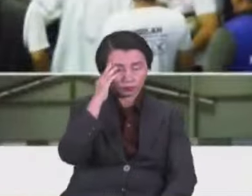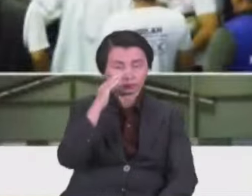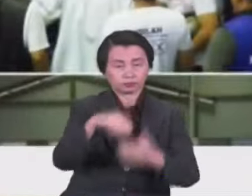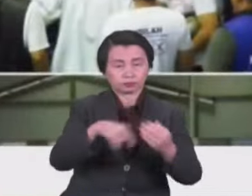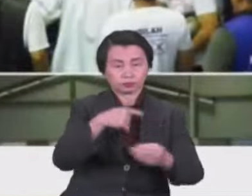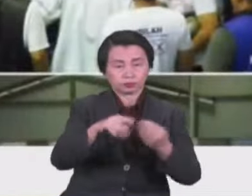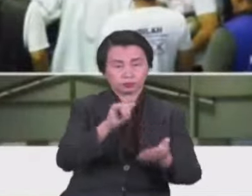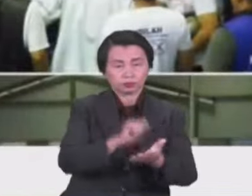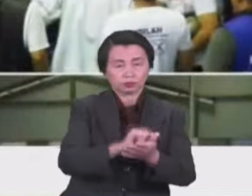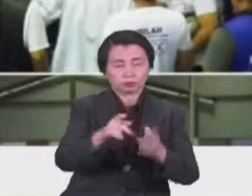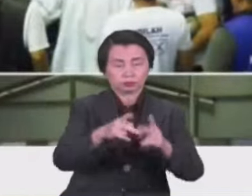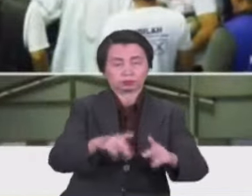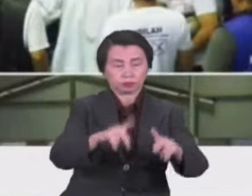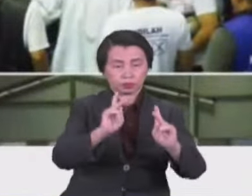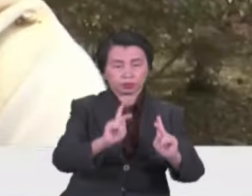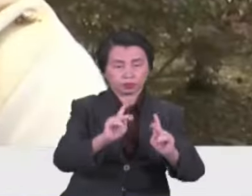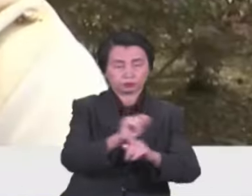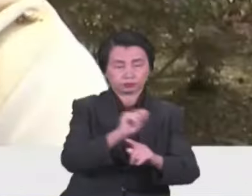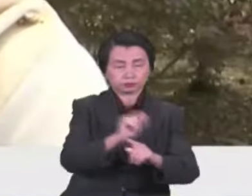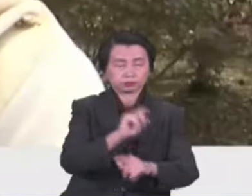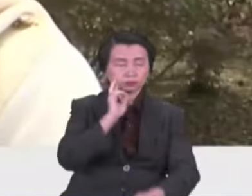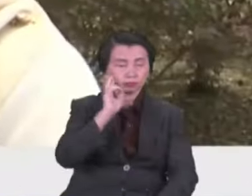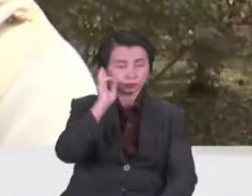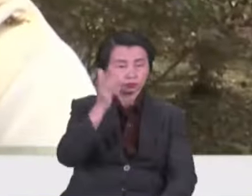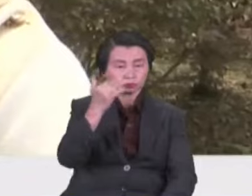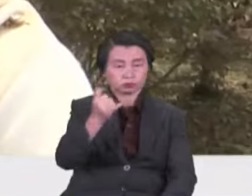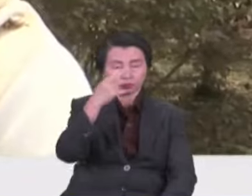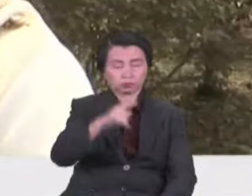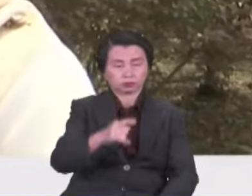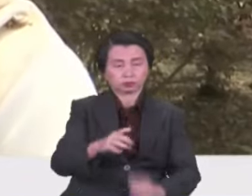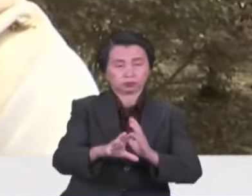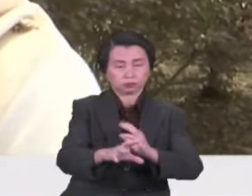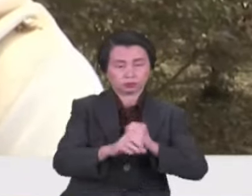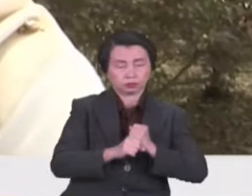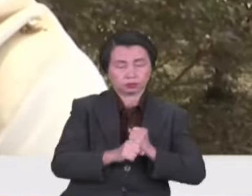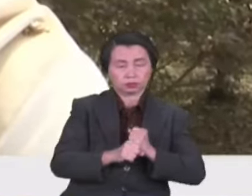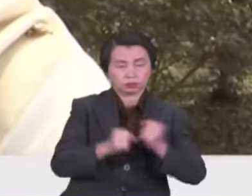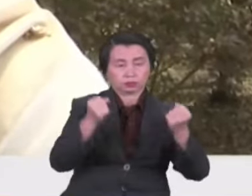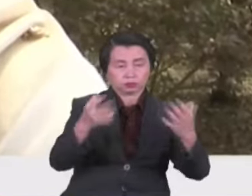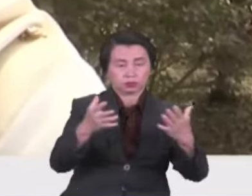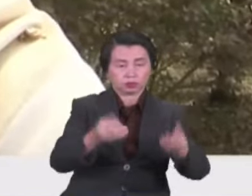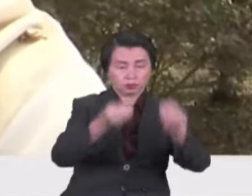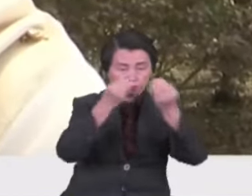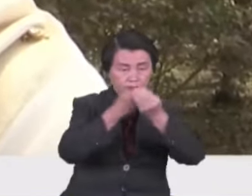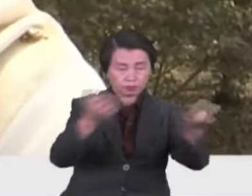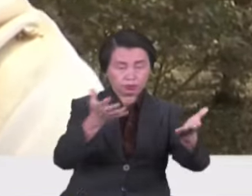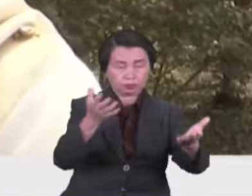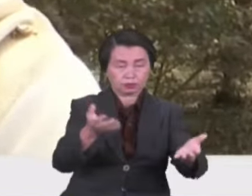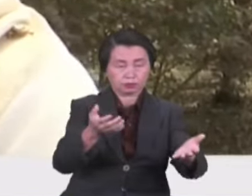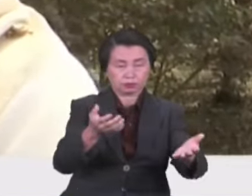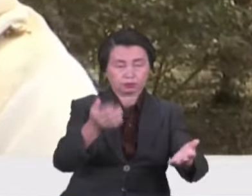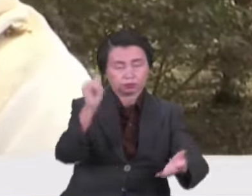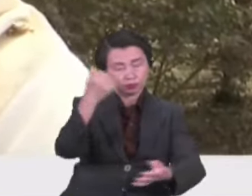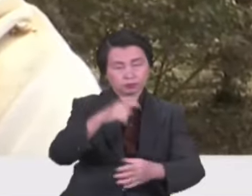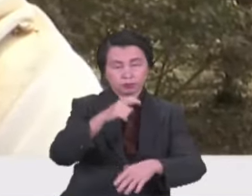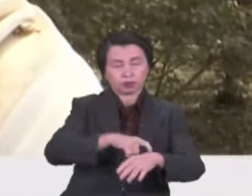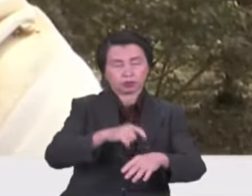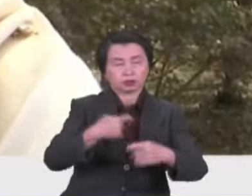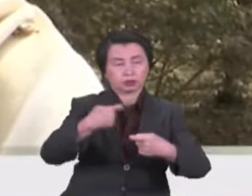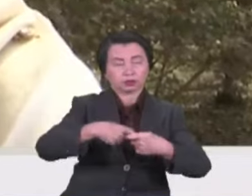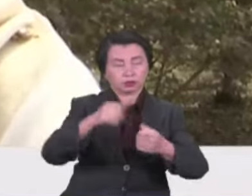adalah salah satu platform yang digunakan remaja pada masa kini untuk memperolehi banyak maklumat lebih-lebih lagi